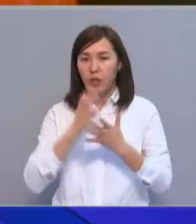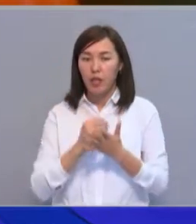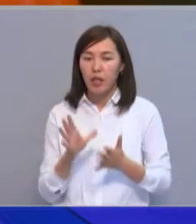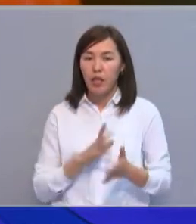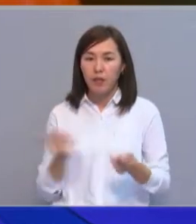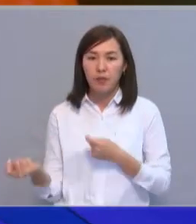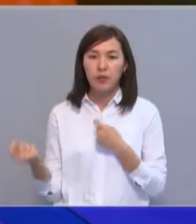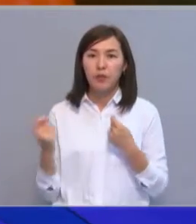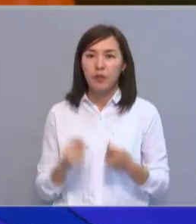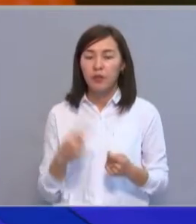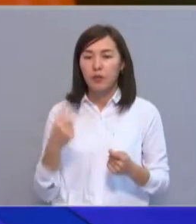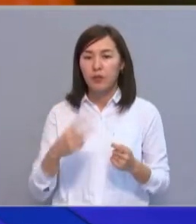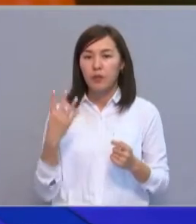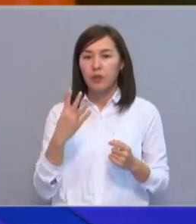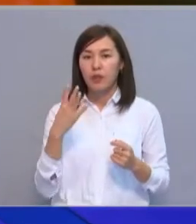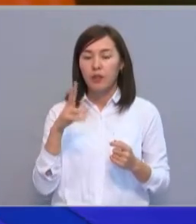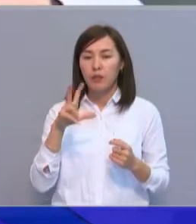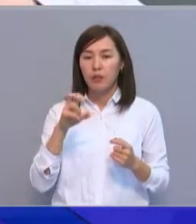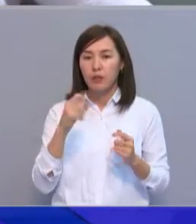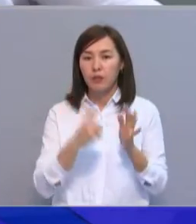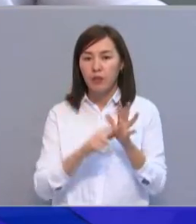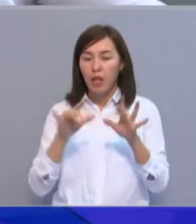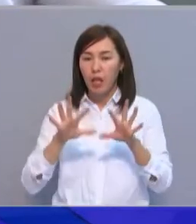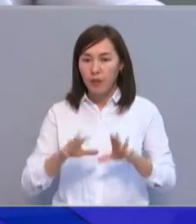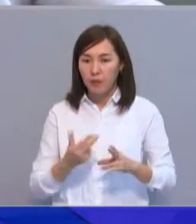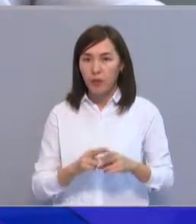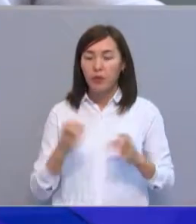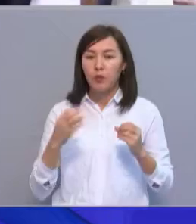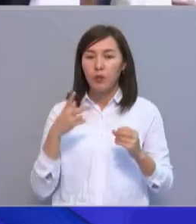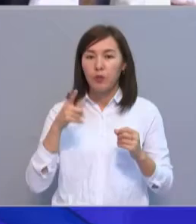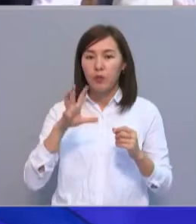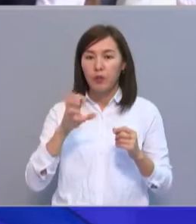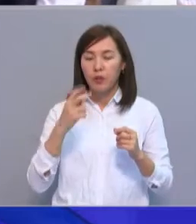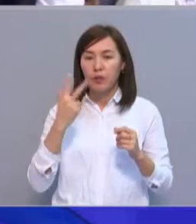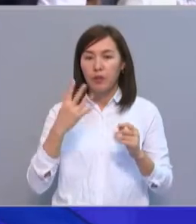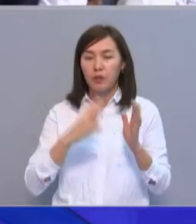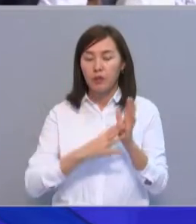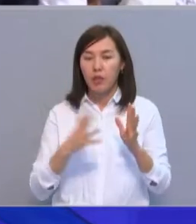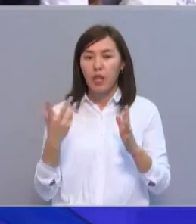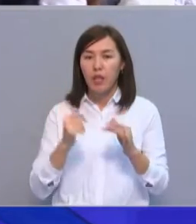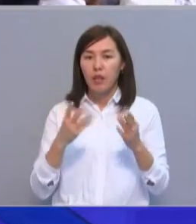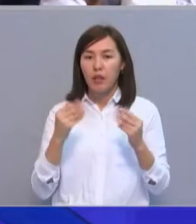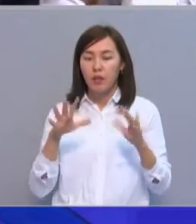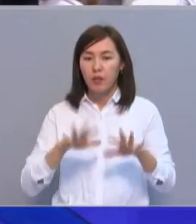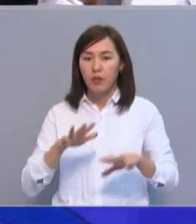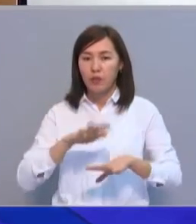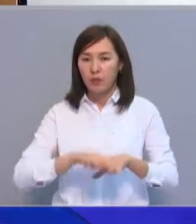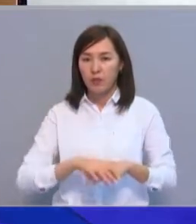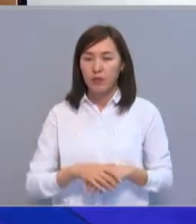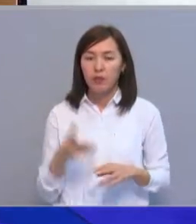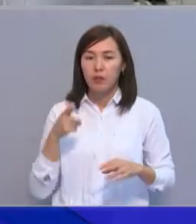было предоставлено 24 317 компьютеров, еще 1539 за счет средств местного